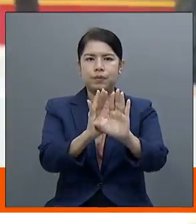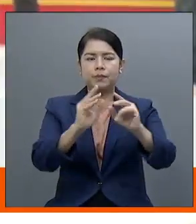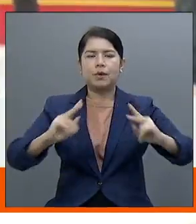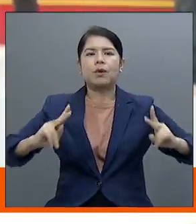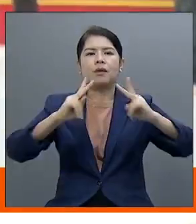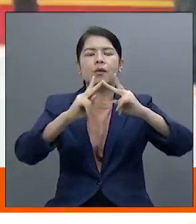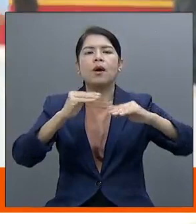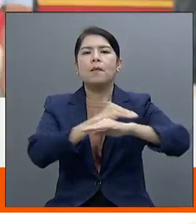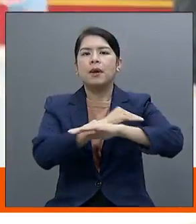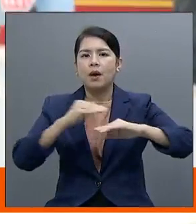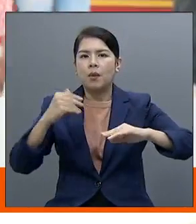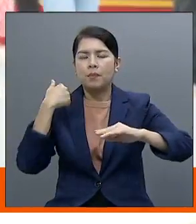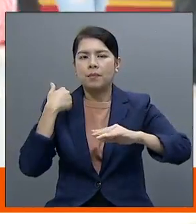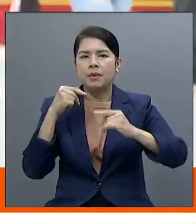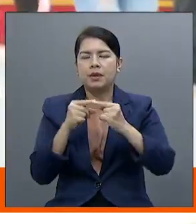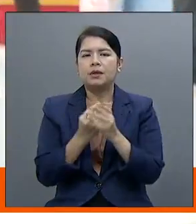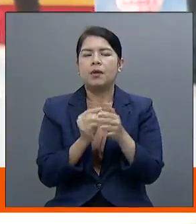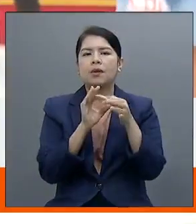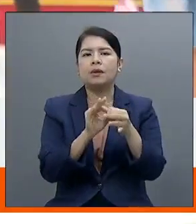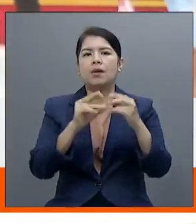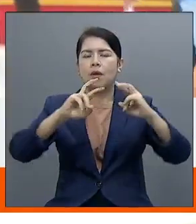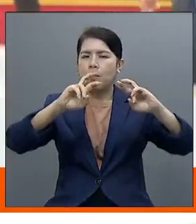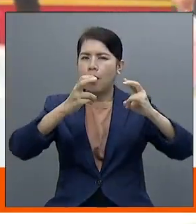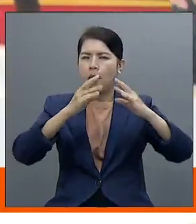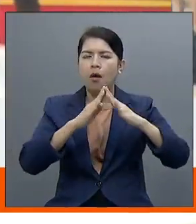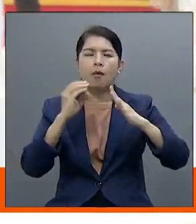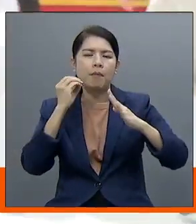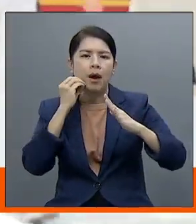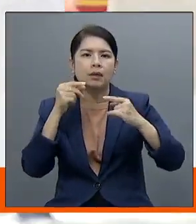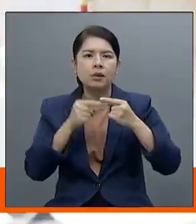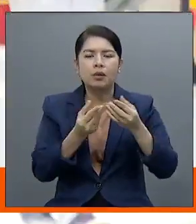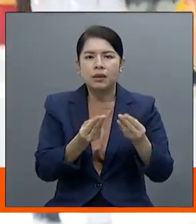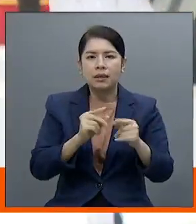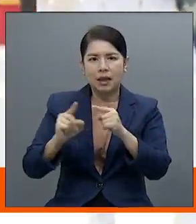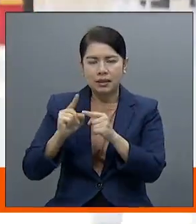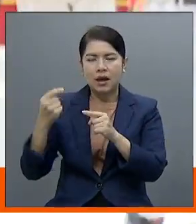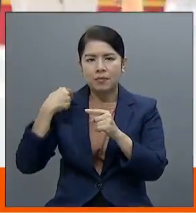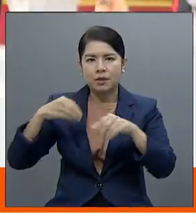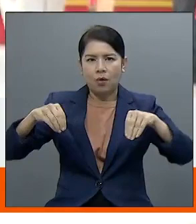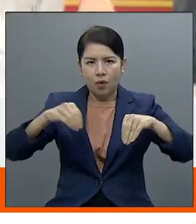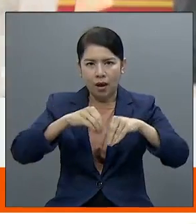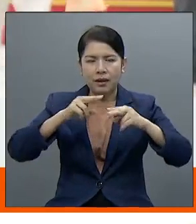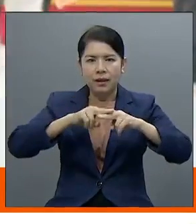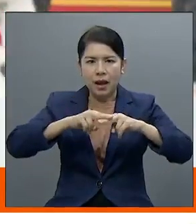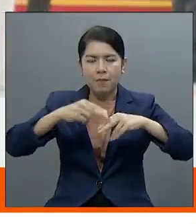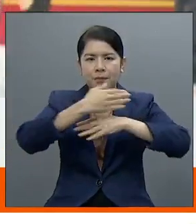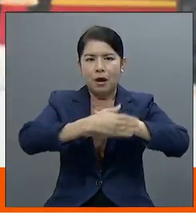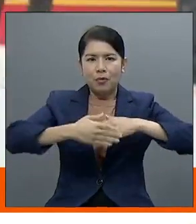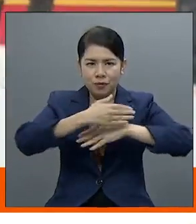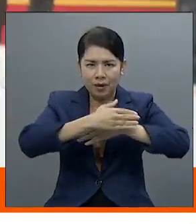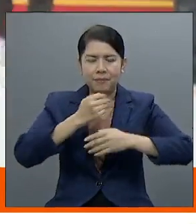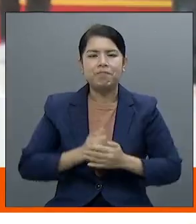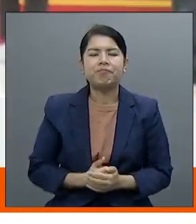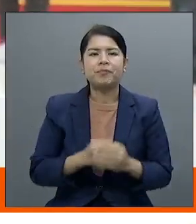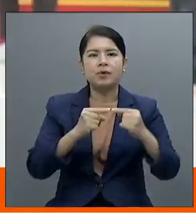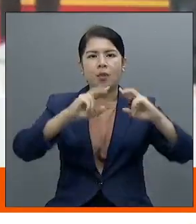างในการติดตามการแก้ไขปัญหาเรื่องของที่อยู่อาศัยที่ดินบริเวณริมทางรถไฟค่ะขณะที่ก่อนหน้านี้นะคะประเด็นสําคัญค่ะหลาย